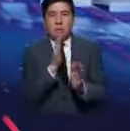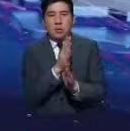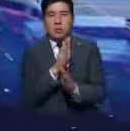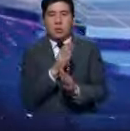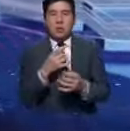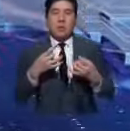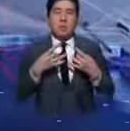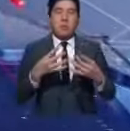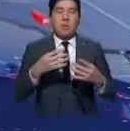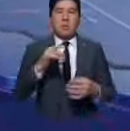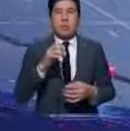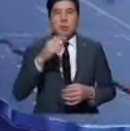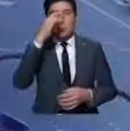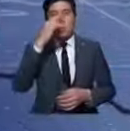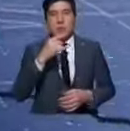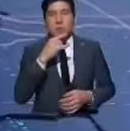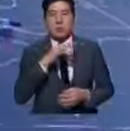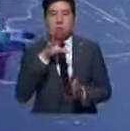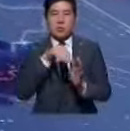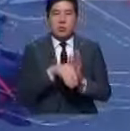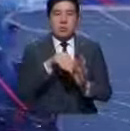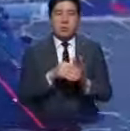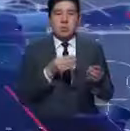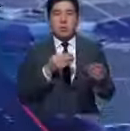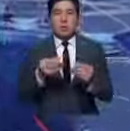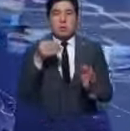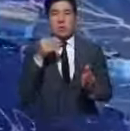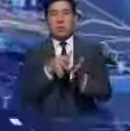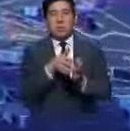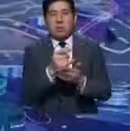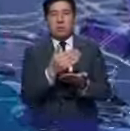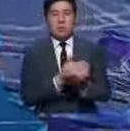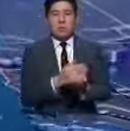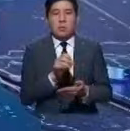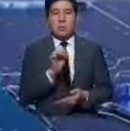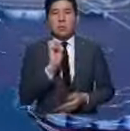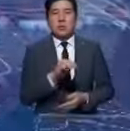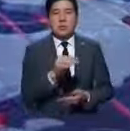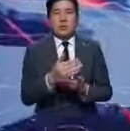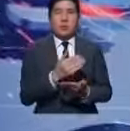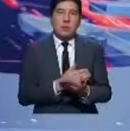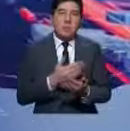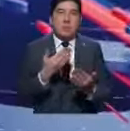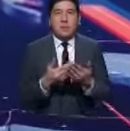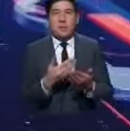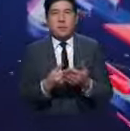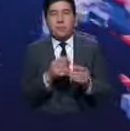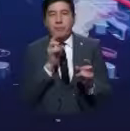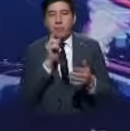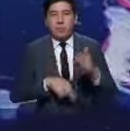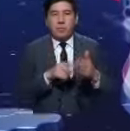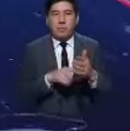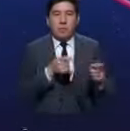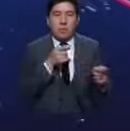Поздравляю правительство Казахстана, которое вложило значительные средства в инициативы по борьбе с браконьерством, надежное правоприменение и создание новых